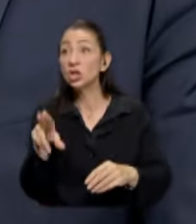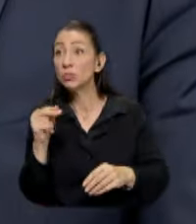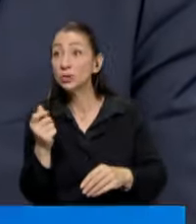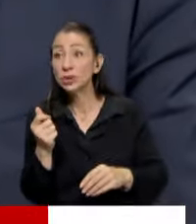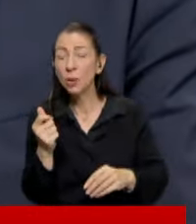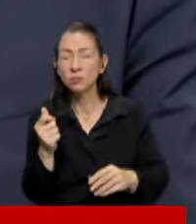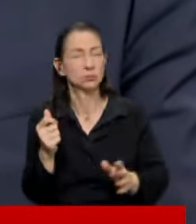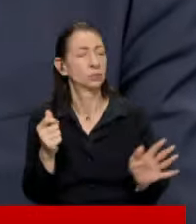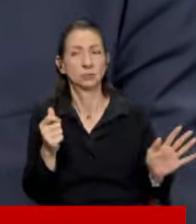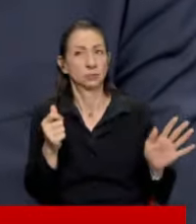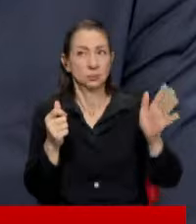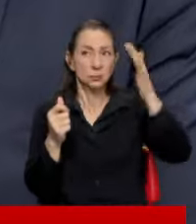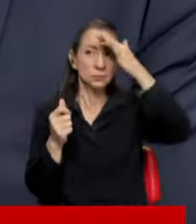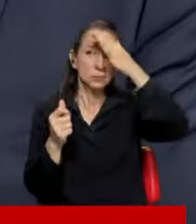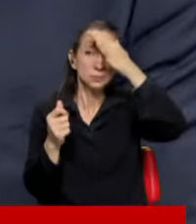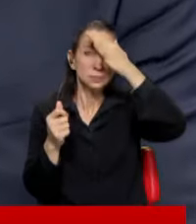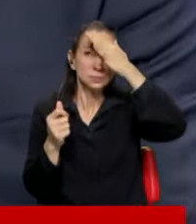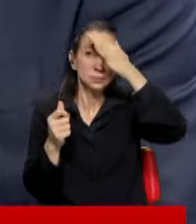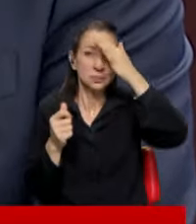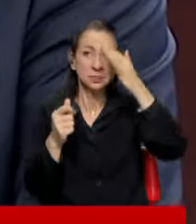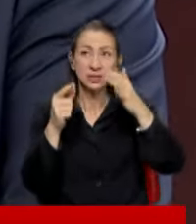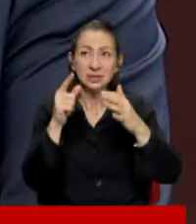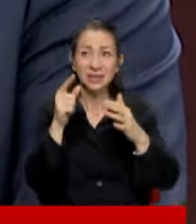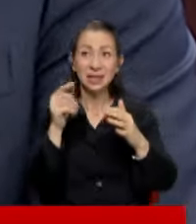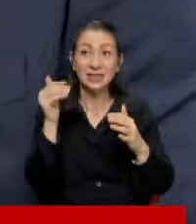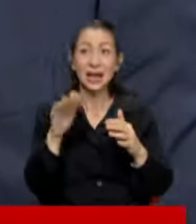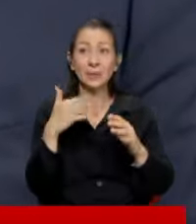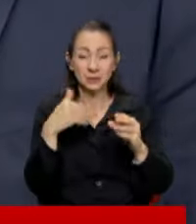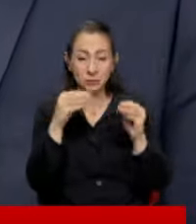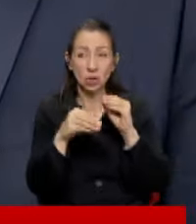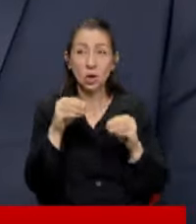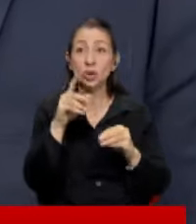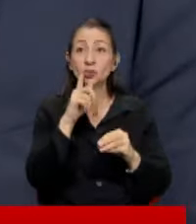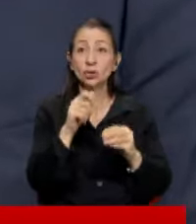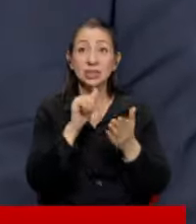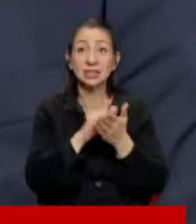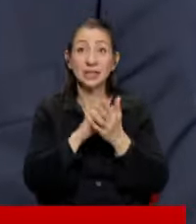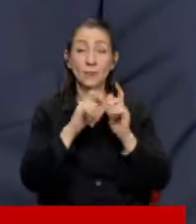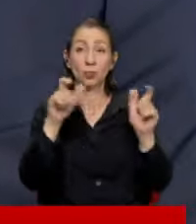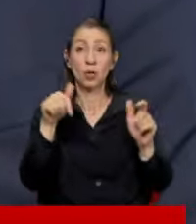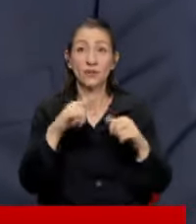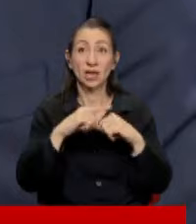lira Düşünebiliyor musun Bak sana şeyi gelmeden önce derledim son gazetesinin